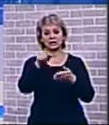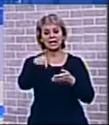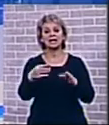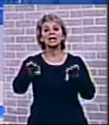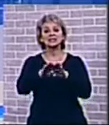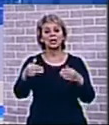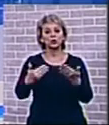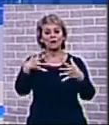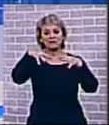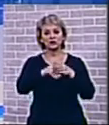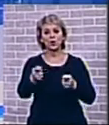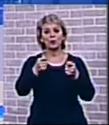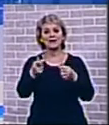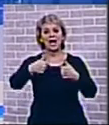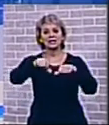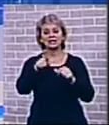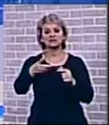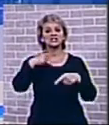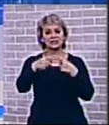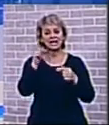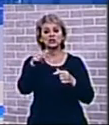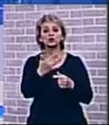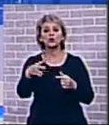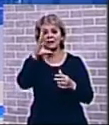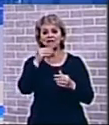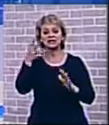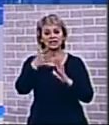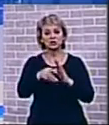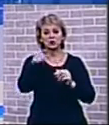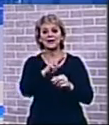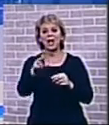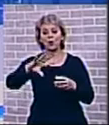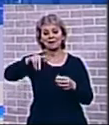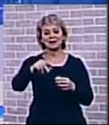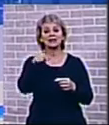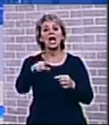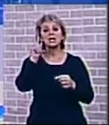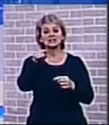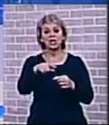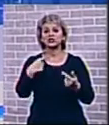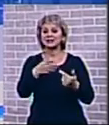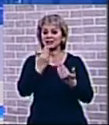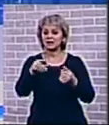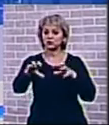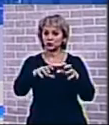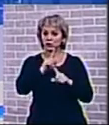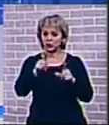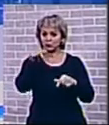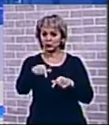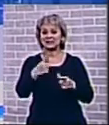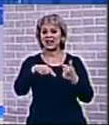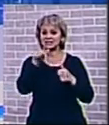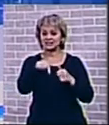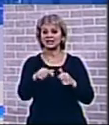С таким нововведением управляющие организации всегда в курсе, сколько воды утекло, из какого крана, а значит, исключена отмотка счетчиков